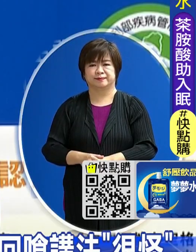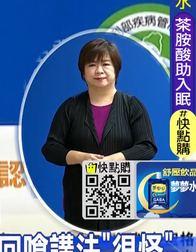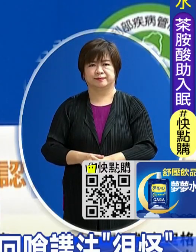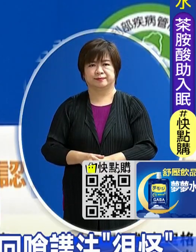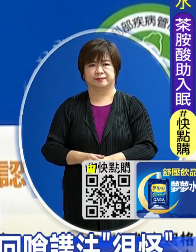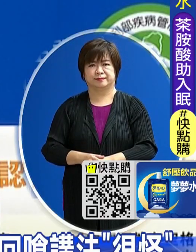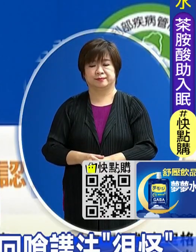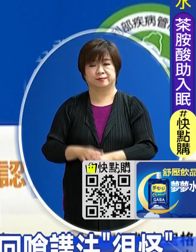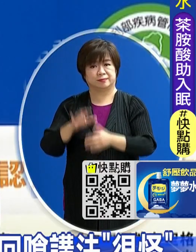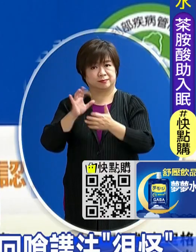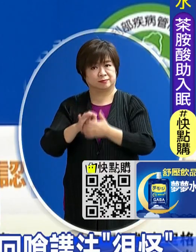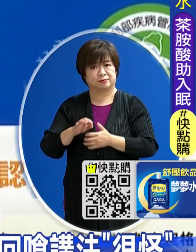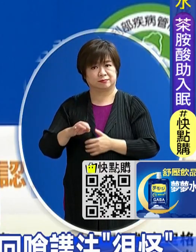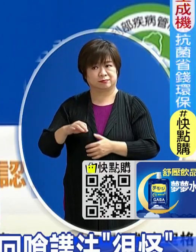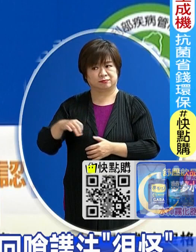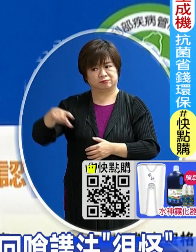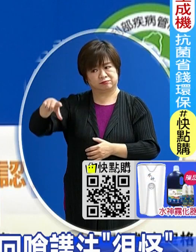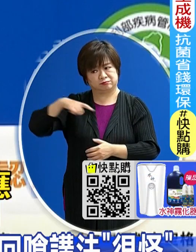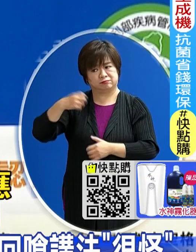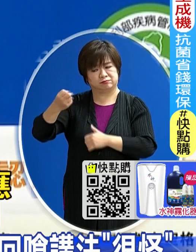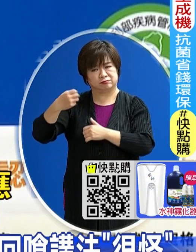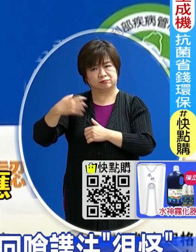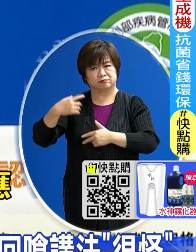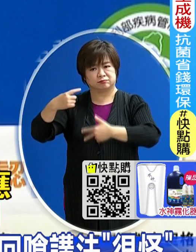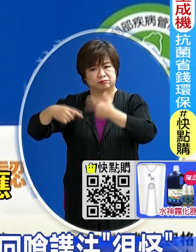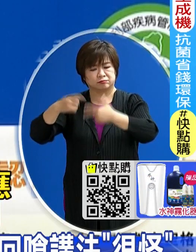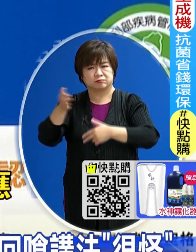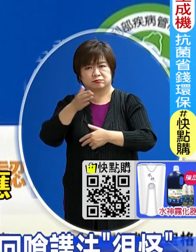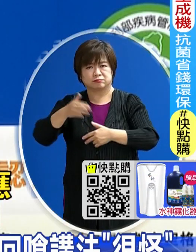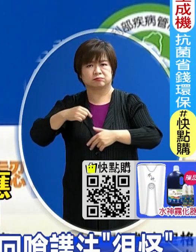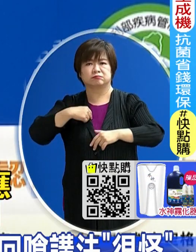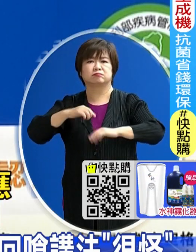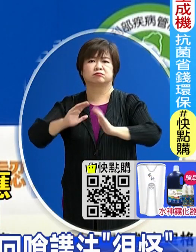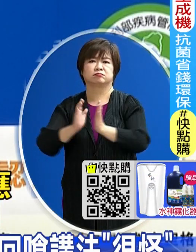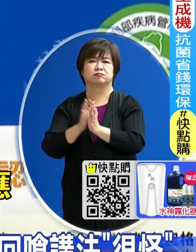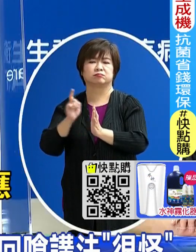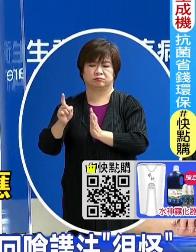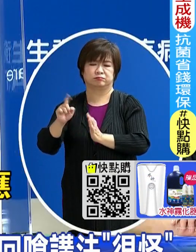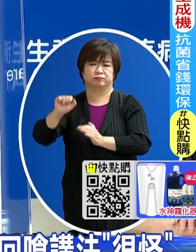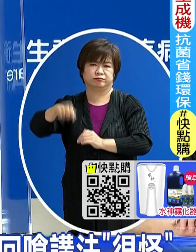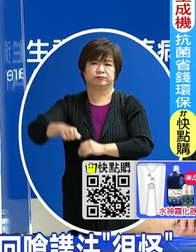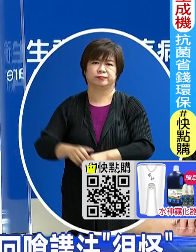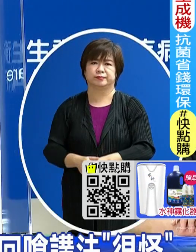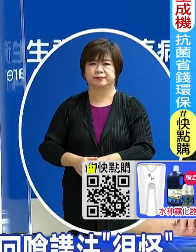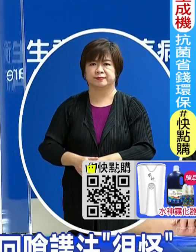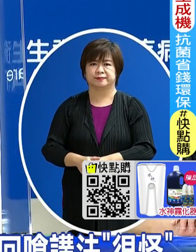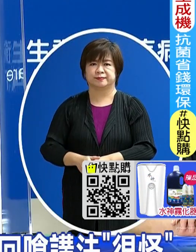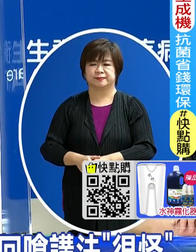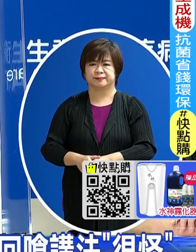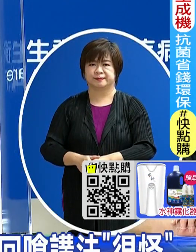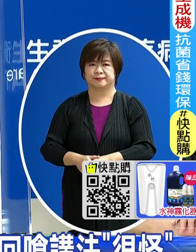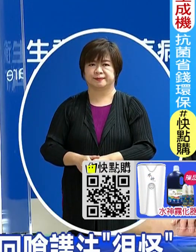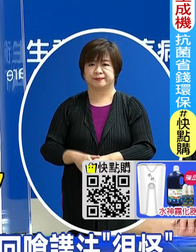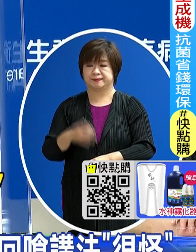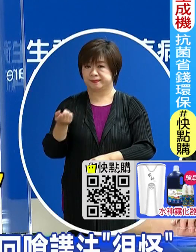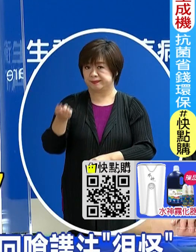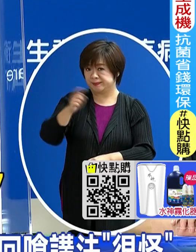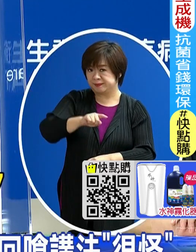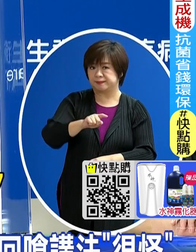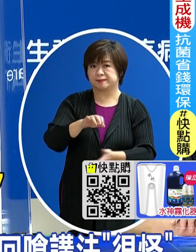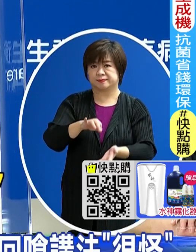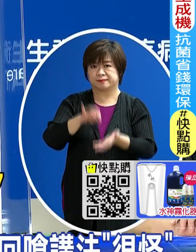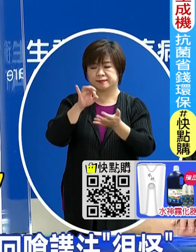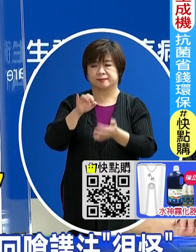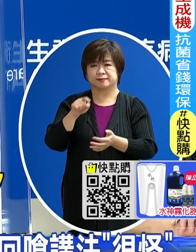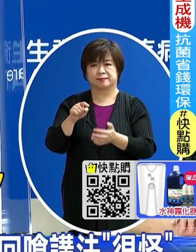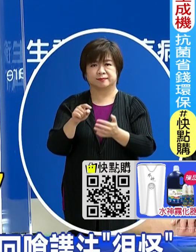所以这个反应大概不到一个礼拜哈，大概我们就及时的反应了。然后第二个在反应相关的，他